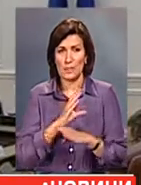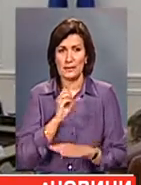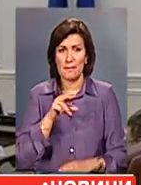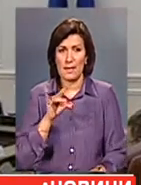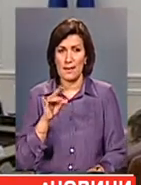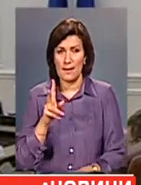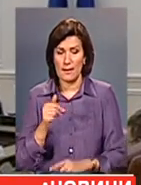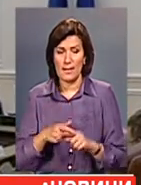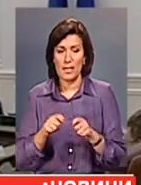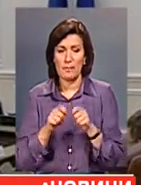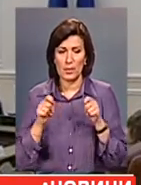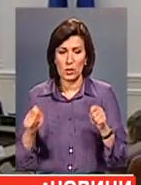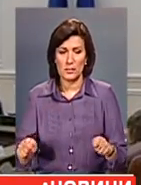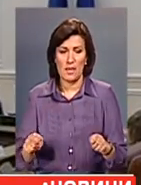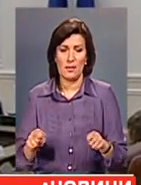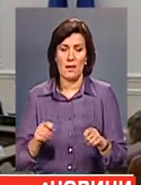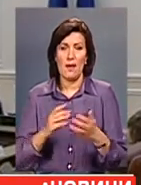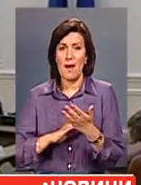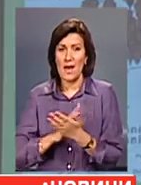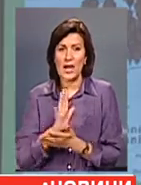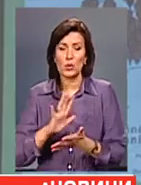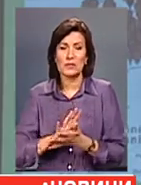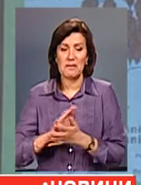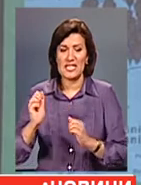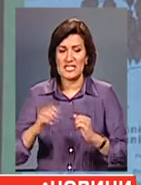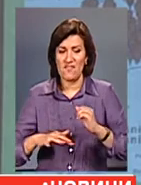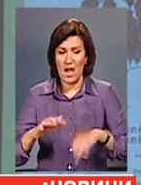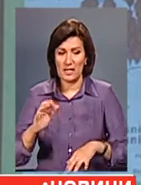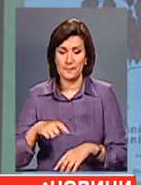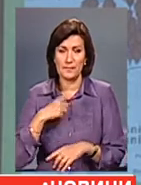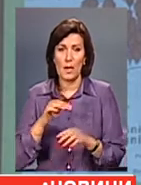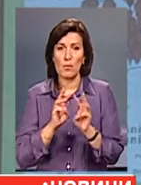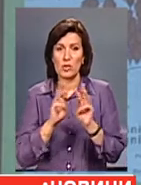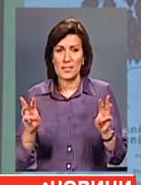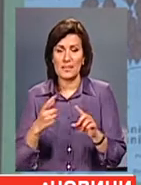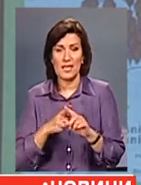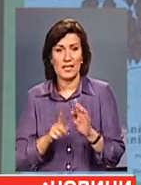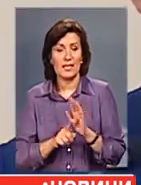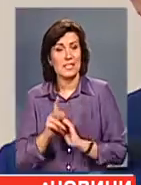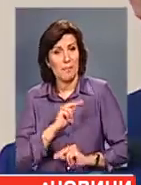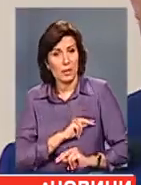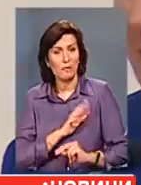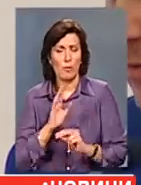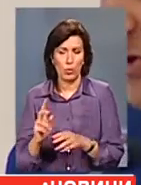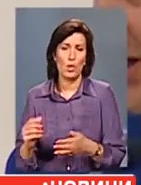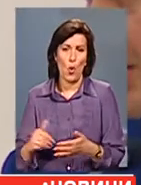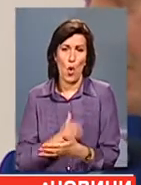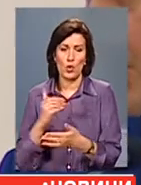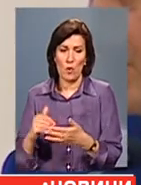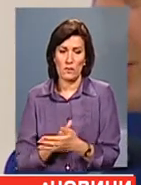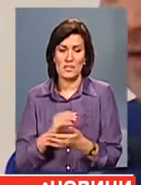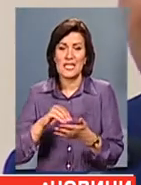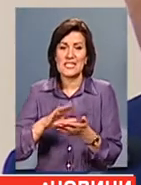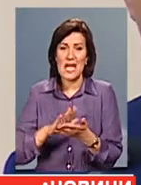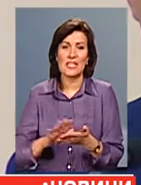Семерака, який презентував інтерактивну карту сміттєзвалищ. Йдеться про сайт, який вже запрацював, але буде оновлюватися з даними